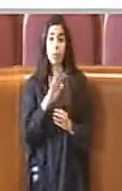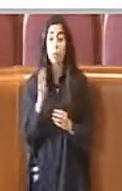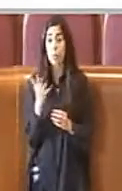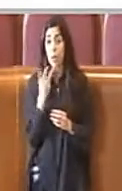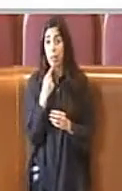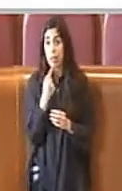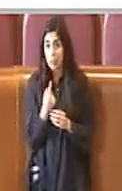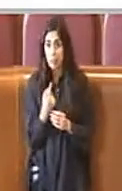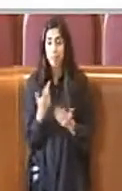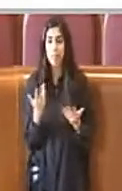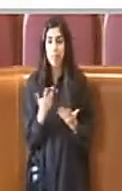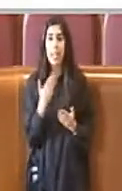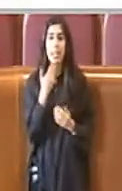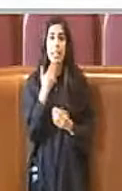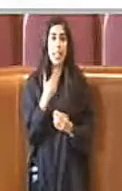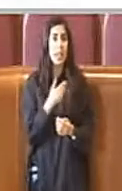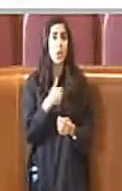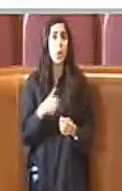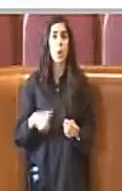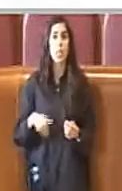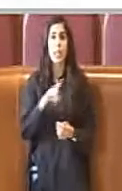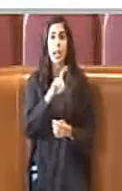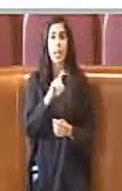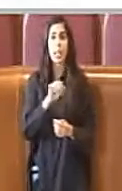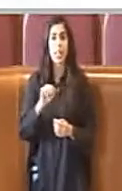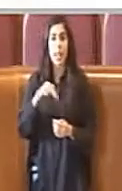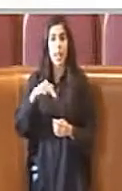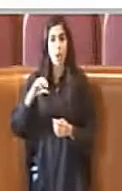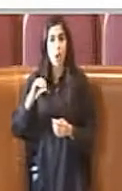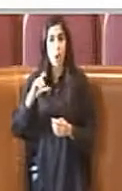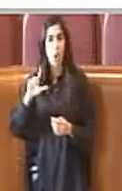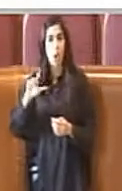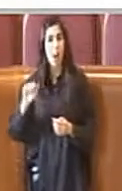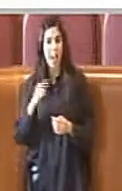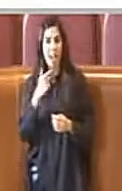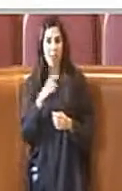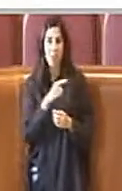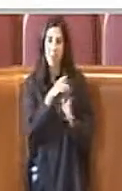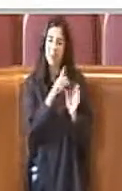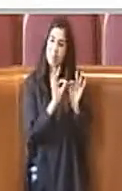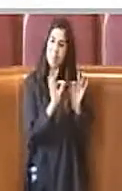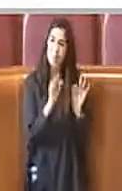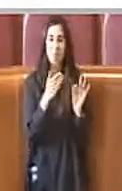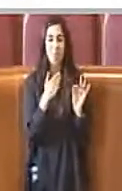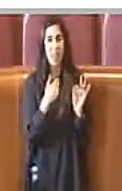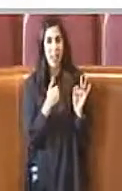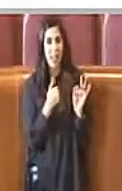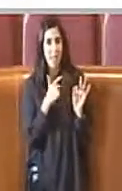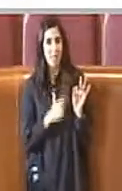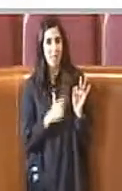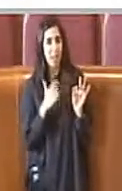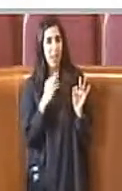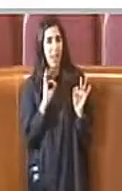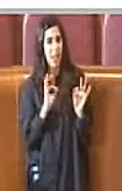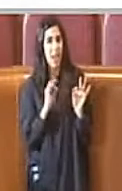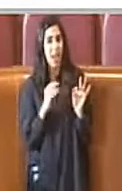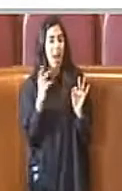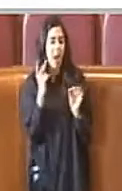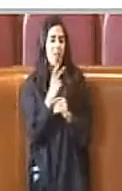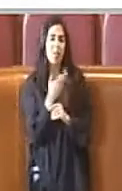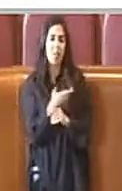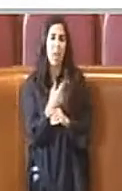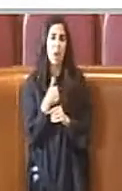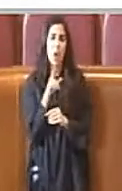consiglieri zanolla per le parole che che mi ha riservato perché è vero è vero io questo me lo riconosco sicuramente ho